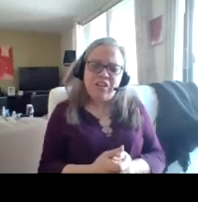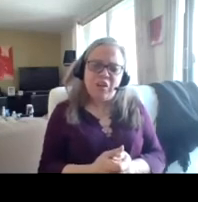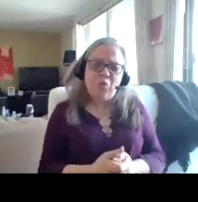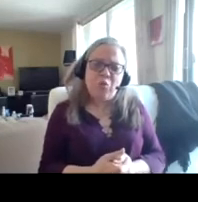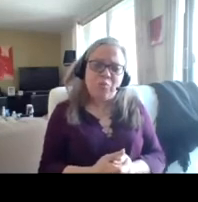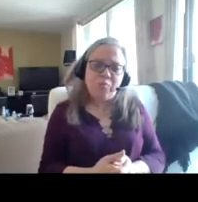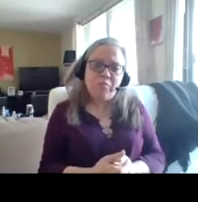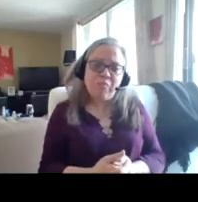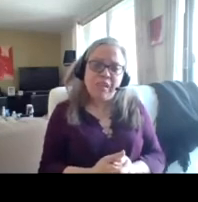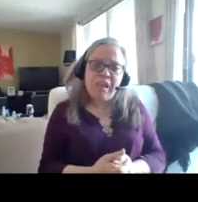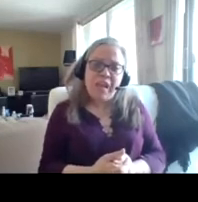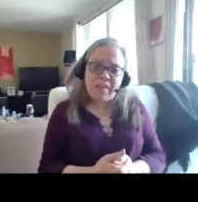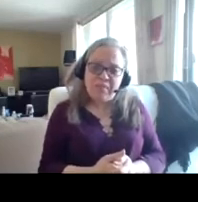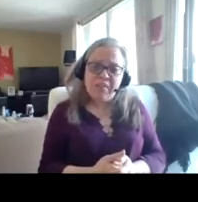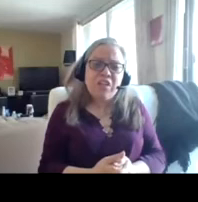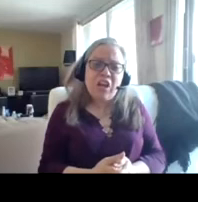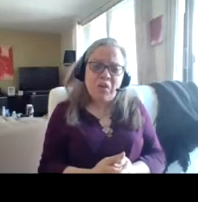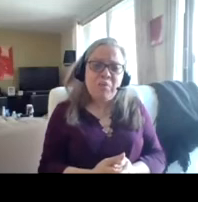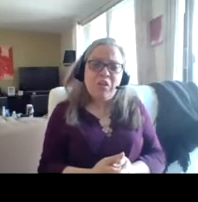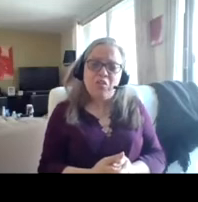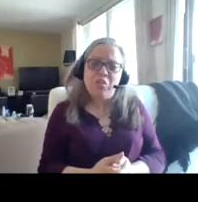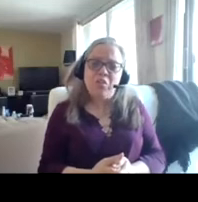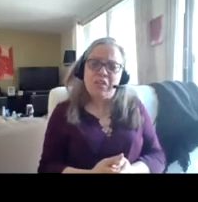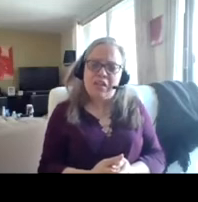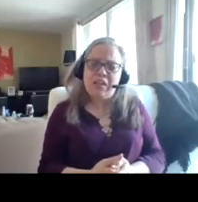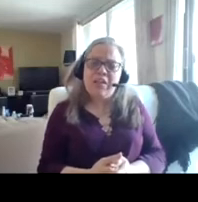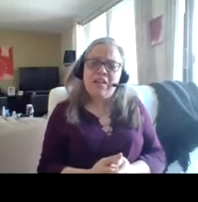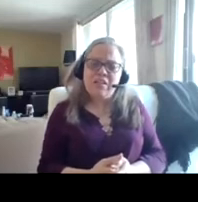Puis-je être vacciné à la maison? Pour l'instant,